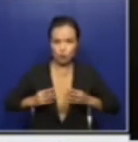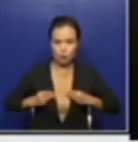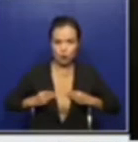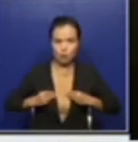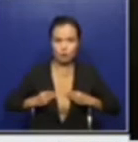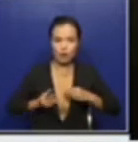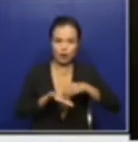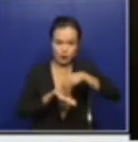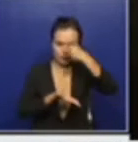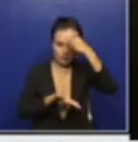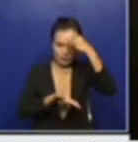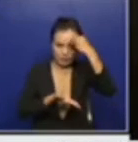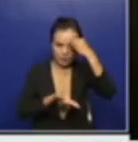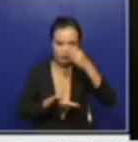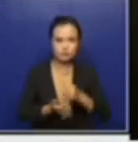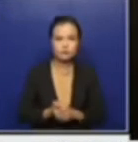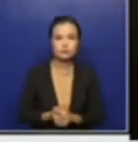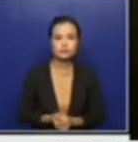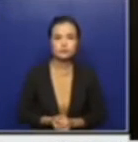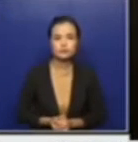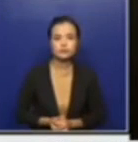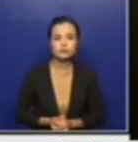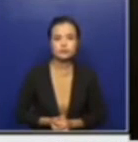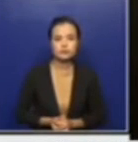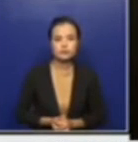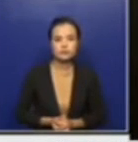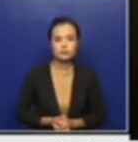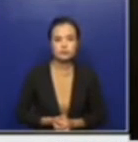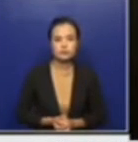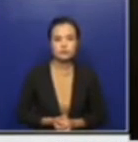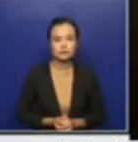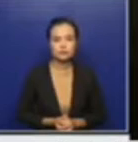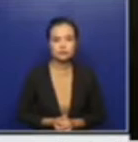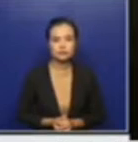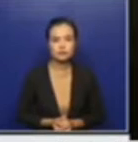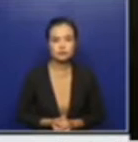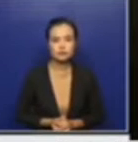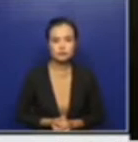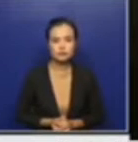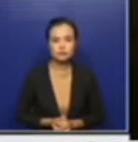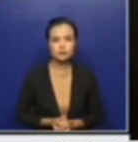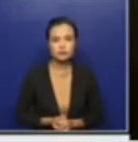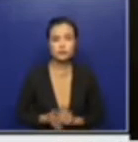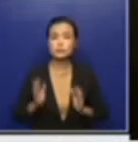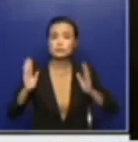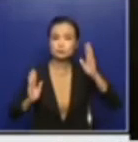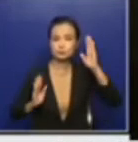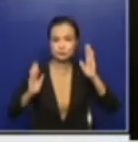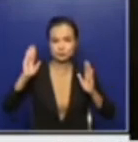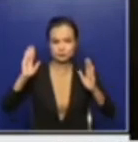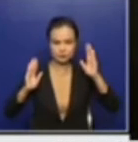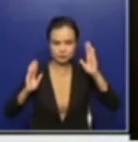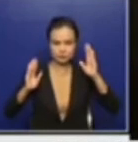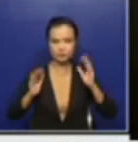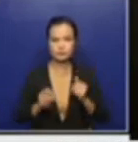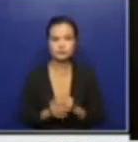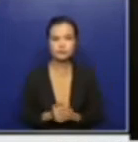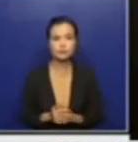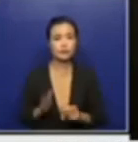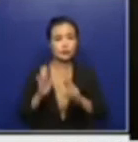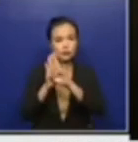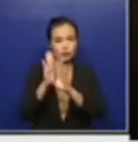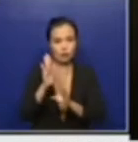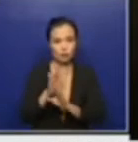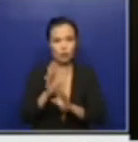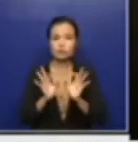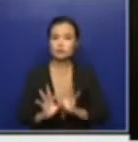นักเรียนนิสิตนักศึกษาท่านประธานครับระบอบประชาธิปไตยเป็นระบอบที่ให้